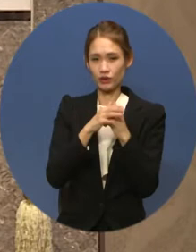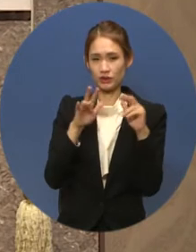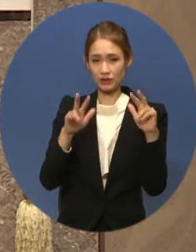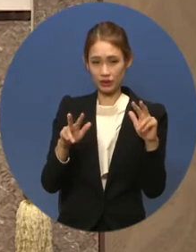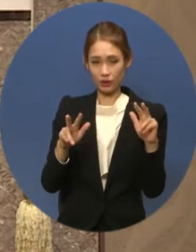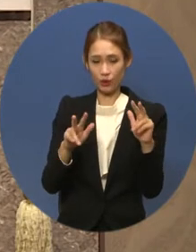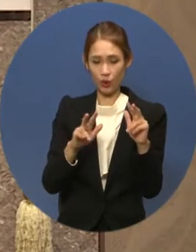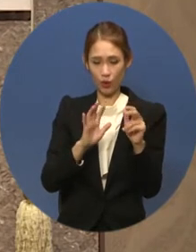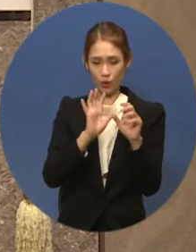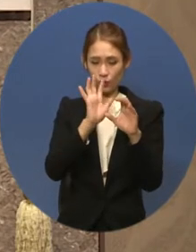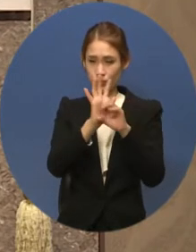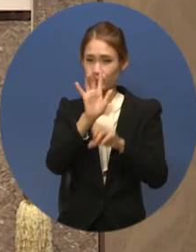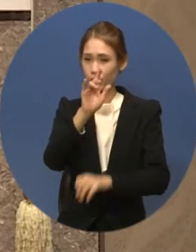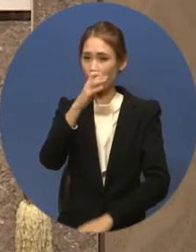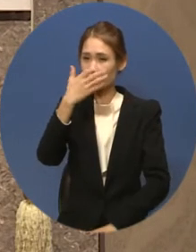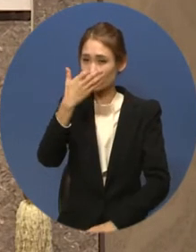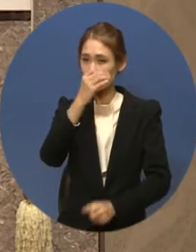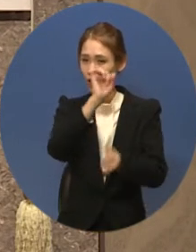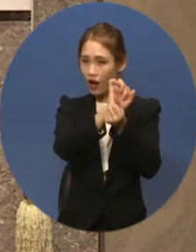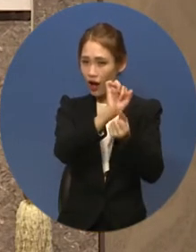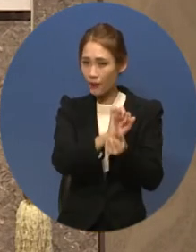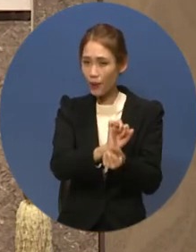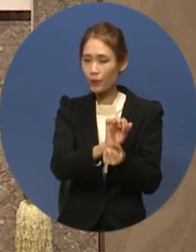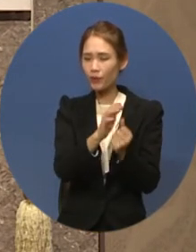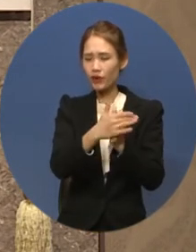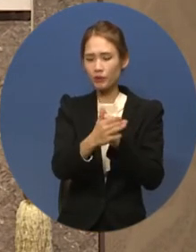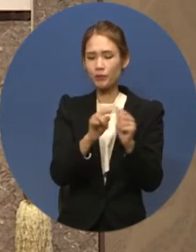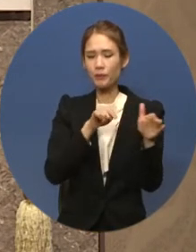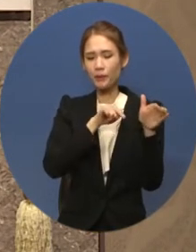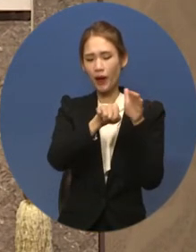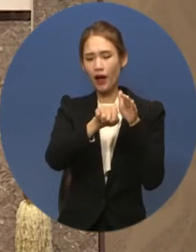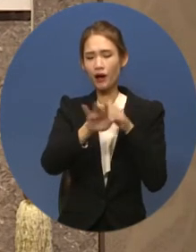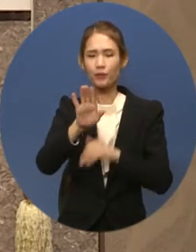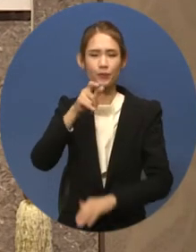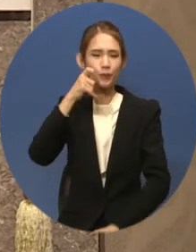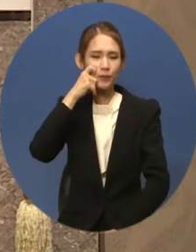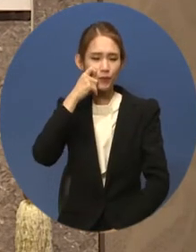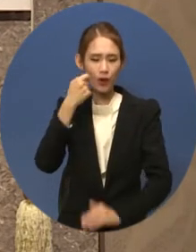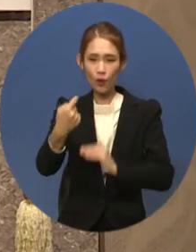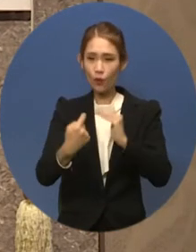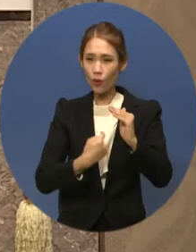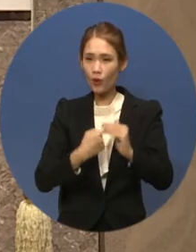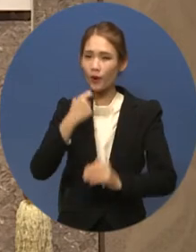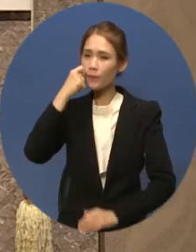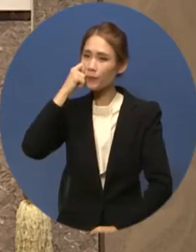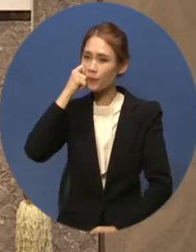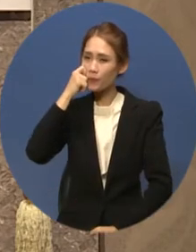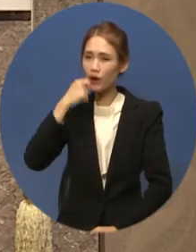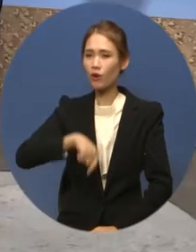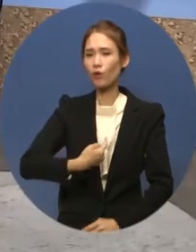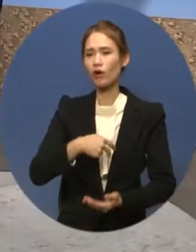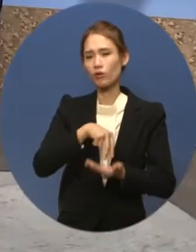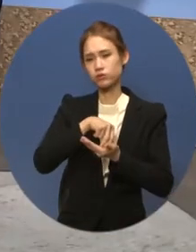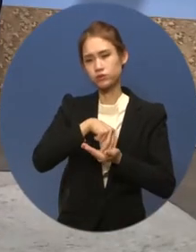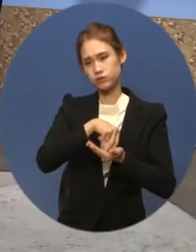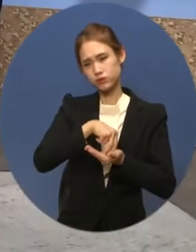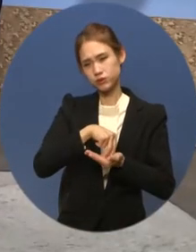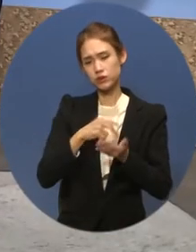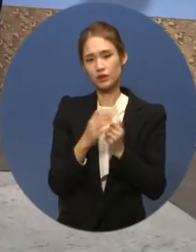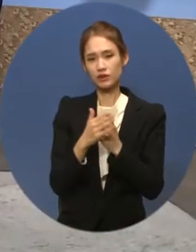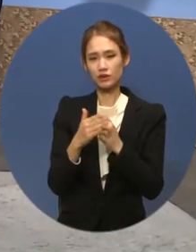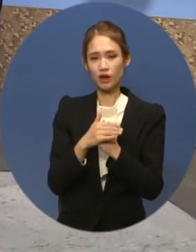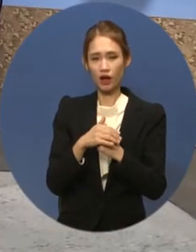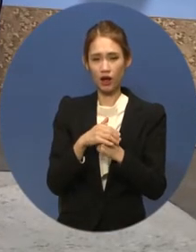감염으로 인해서 바깥출입을 못 하시게 될 때 노후에 외부인이 못 오실 때 외로 오실 수가 있잖아요 그래서 안에서